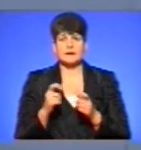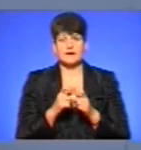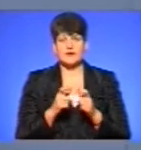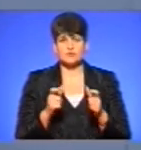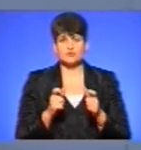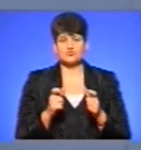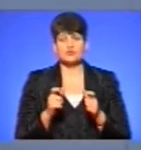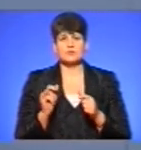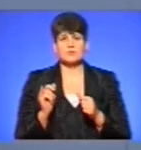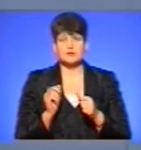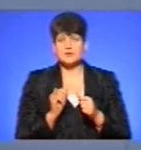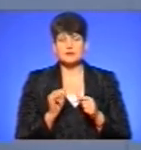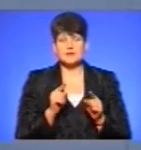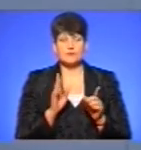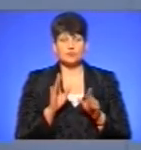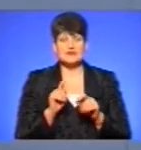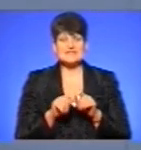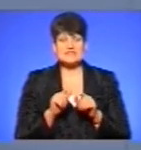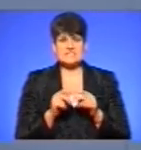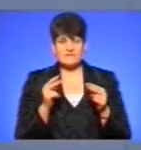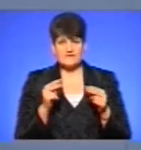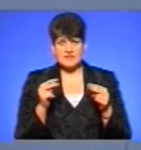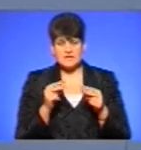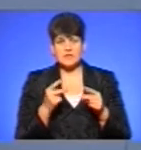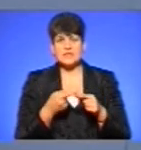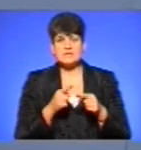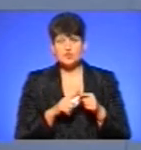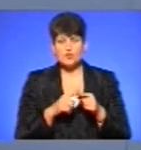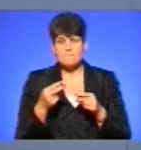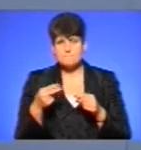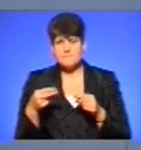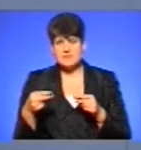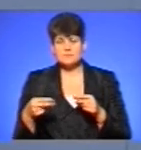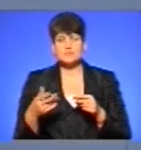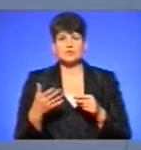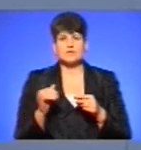тоді буде звірка цього електронного підпису. Він є і на самому